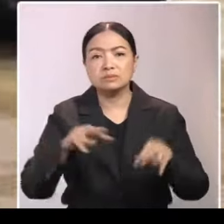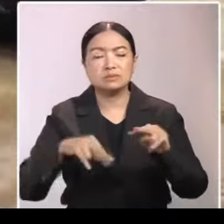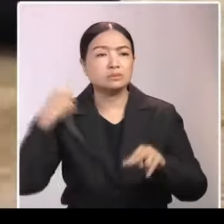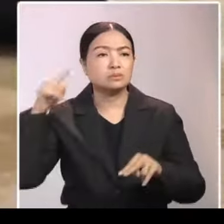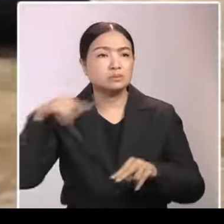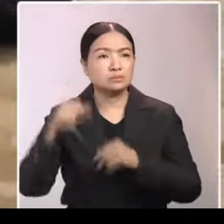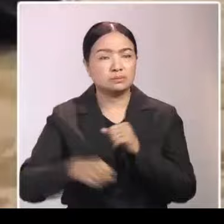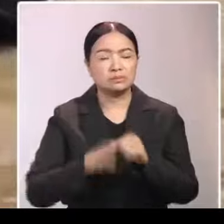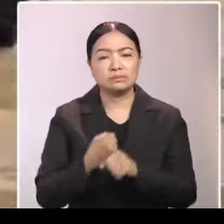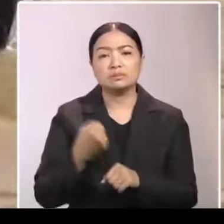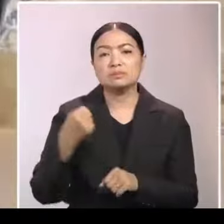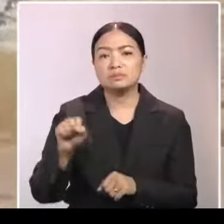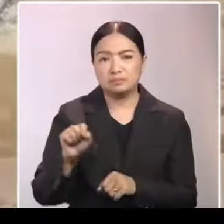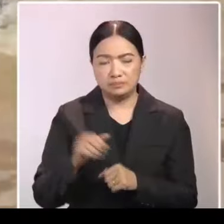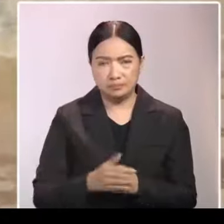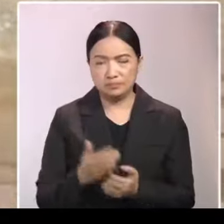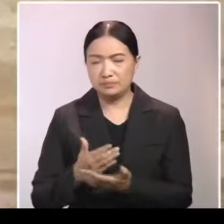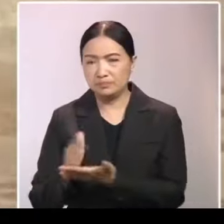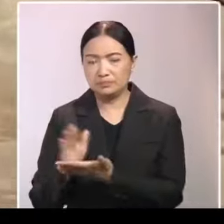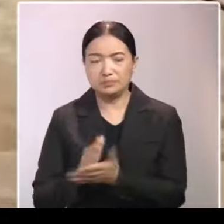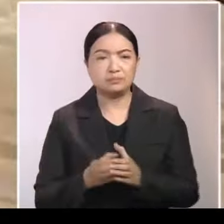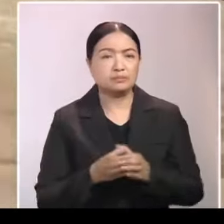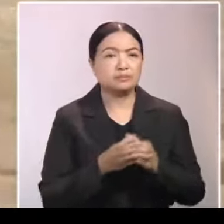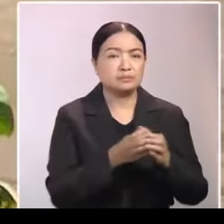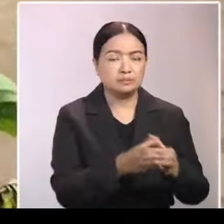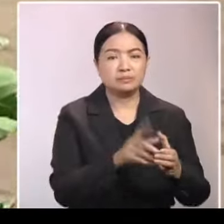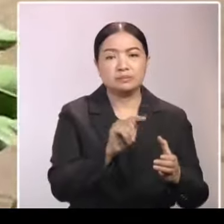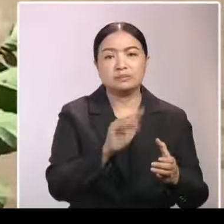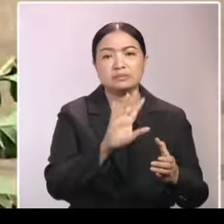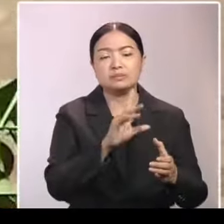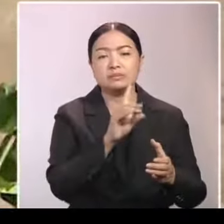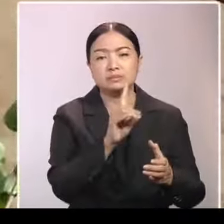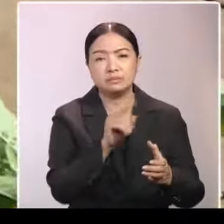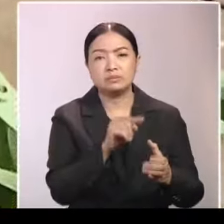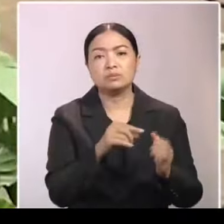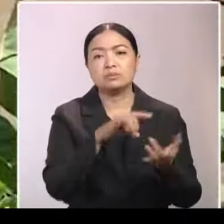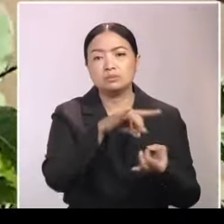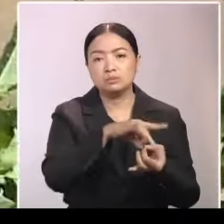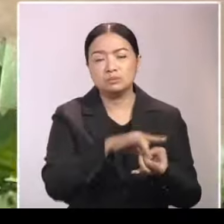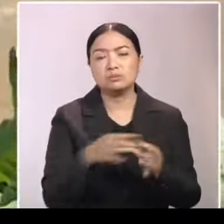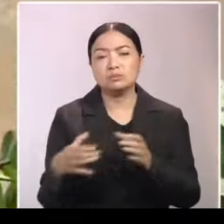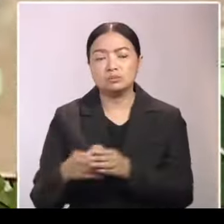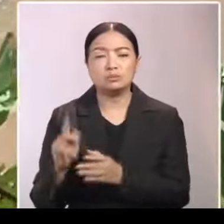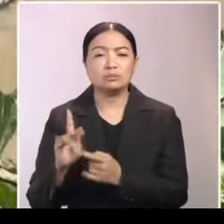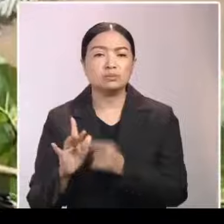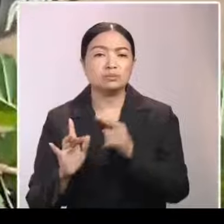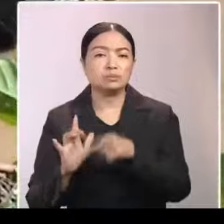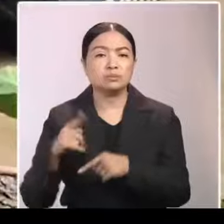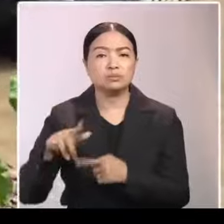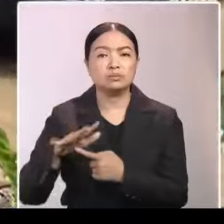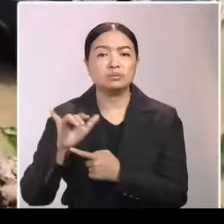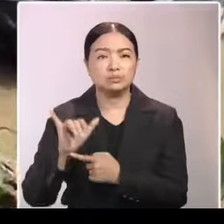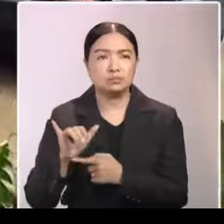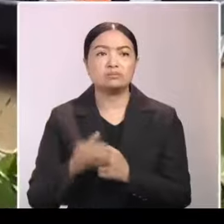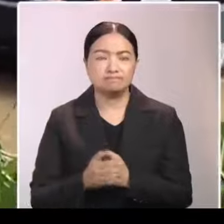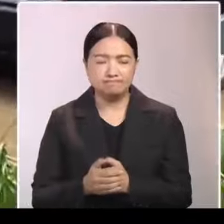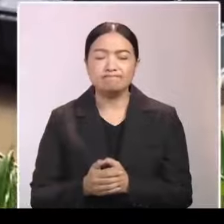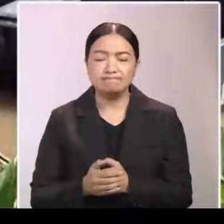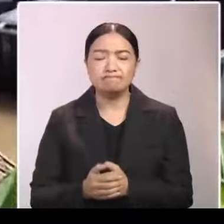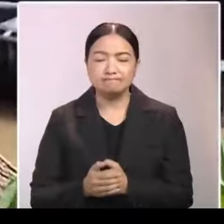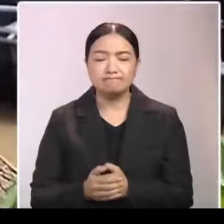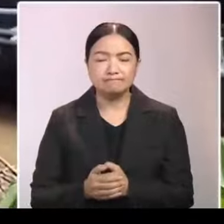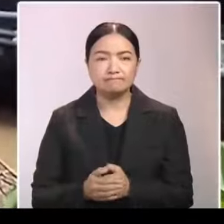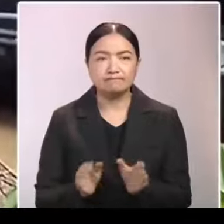10ขวบต่อมีการวางแผนแบ่งกำลังครับเป็นเจ้าหน้าที่ตชดสุโขทัยและเจ้าหน้าที่กู้ภัยเนี่ยร่วมกันค้นหาจุดที่เกิด